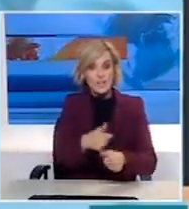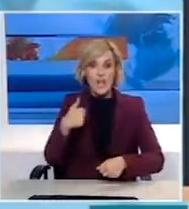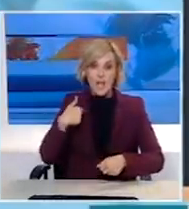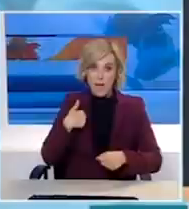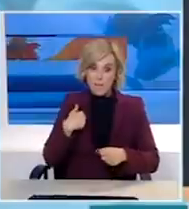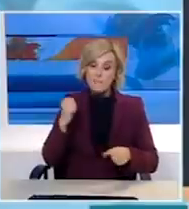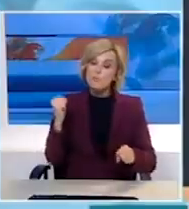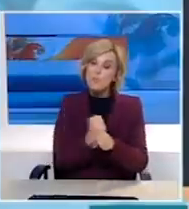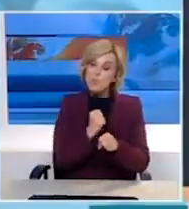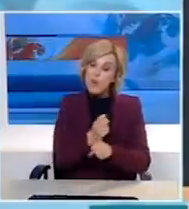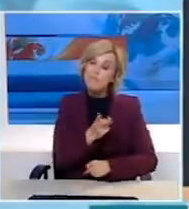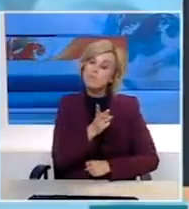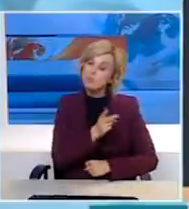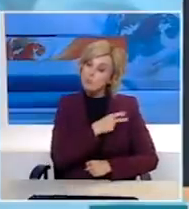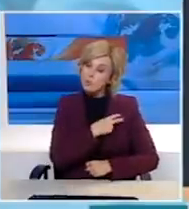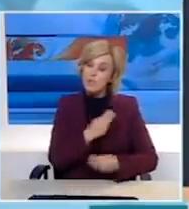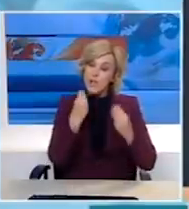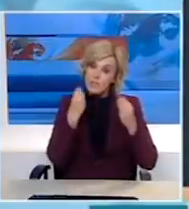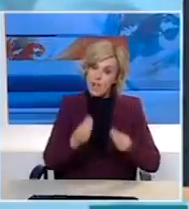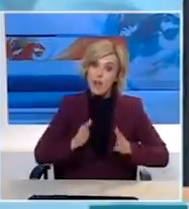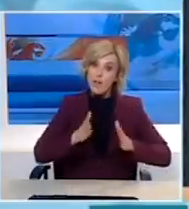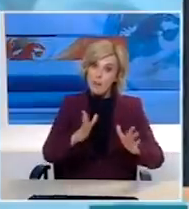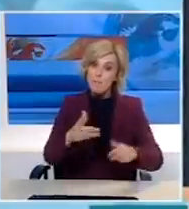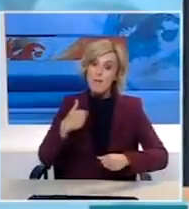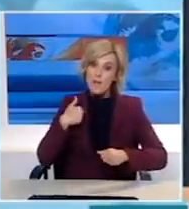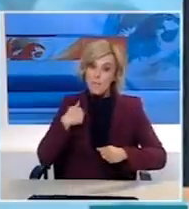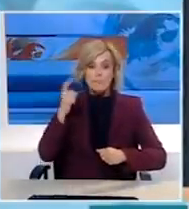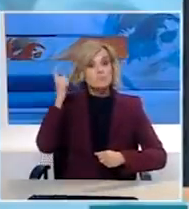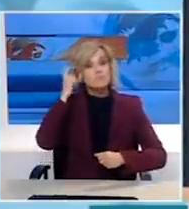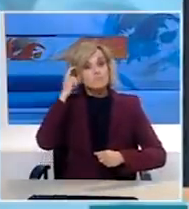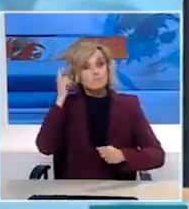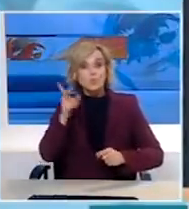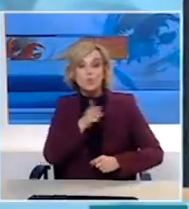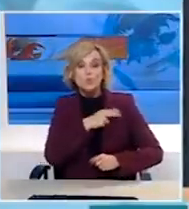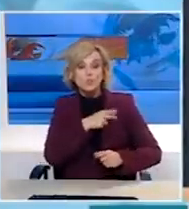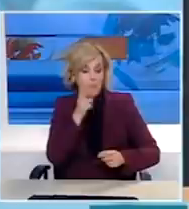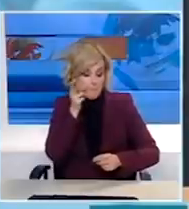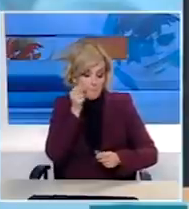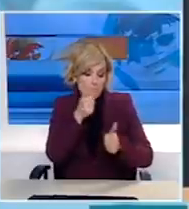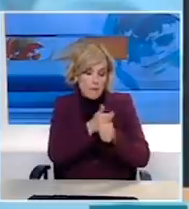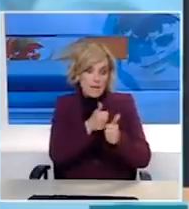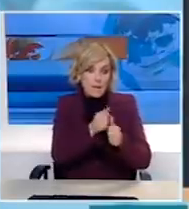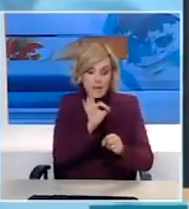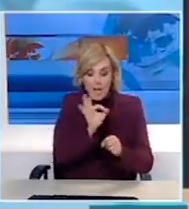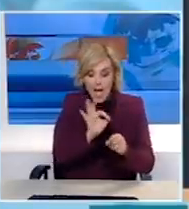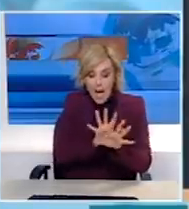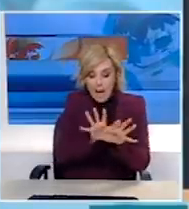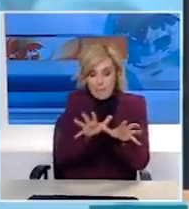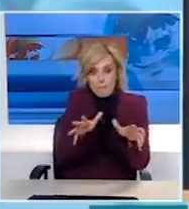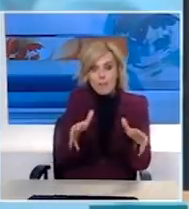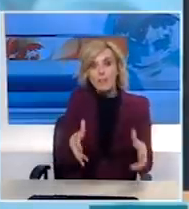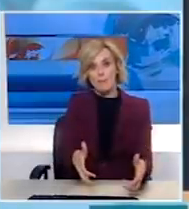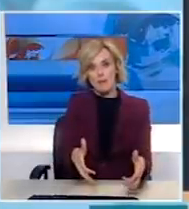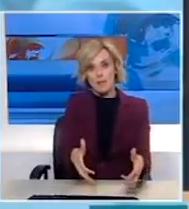πάρα πολύ καλά. Και φυσικά και επενδύουμε και στη στρατηγική παρακολούθηση της επιδημίας και του υπολασμού της επιδημίας στη χώρα